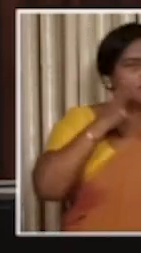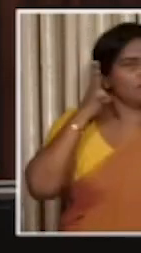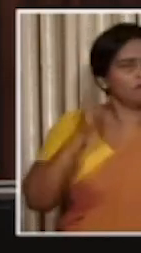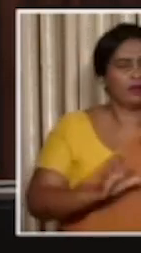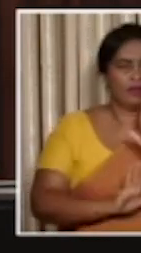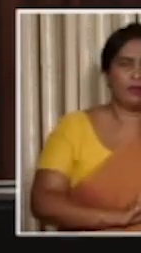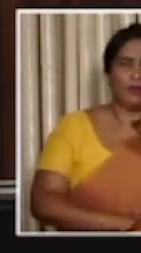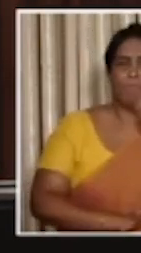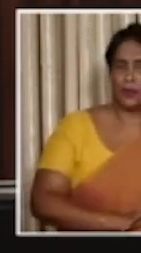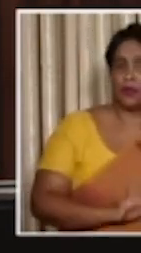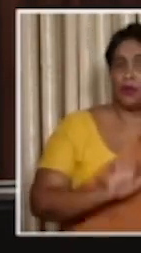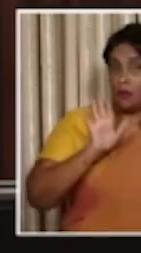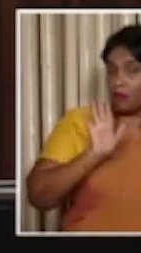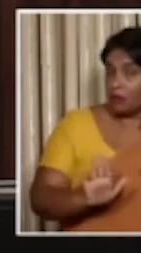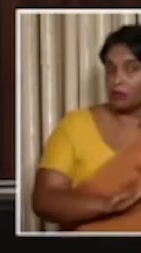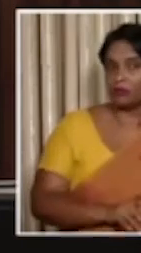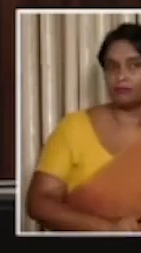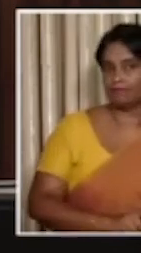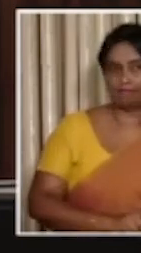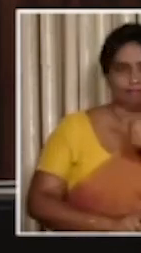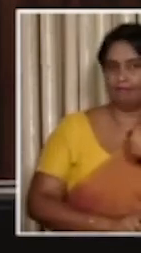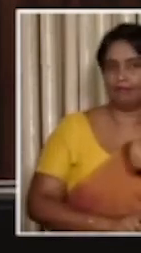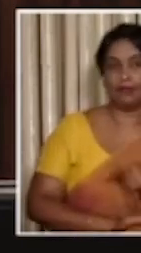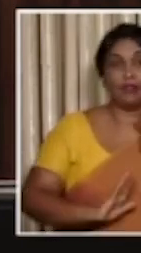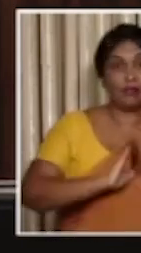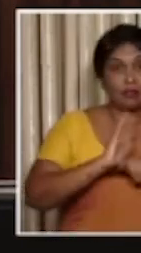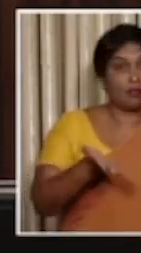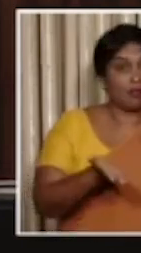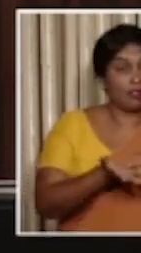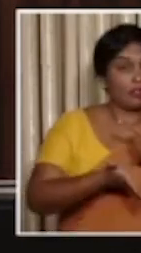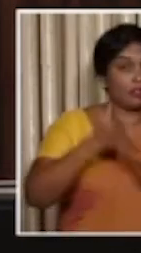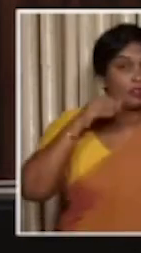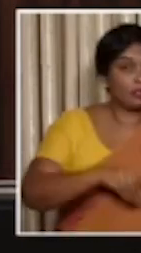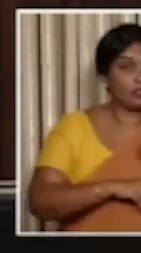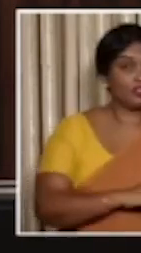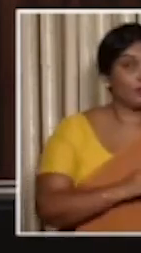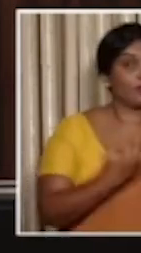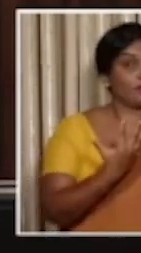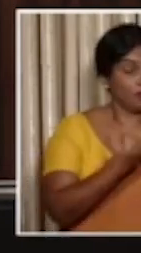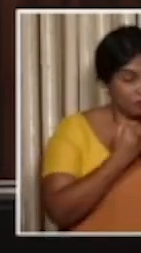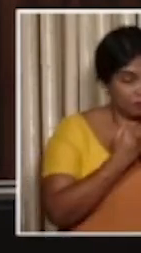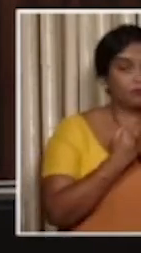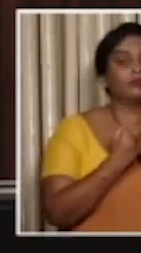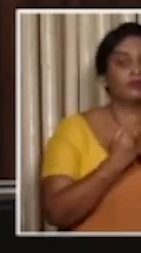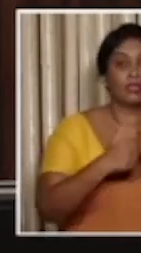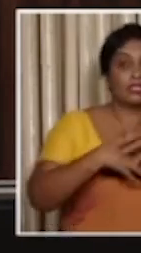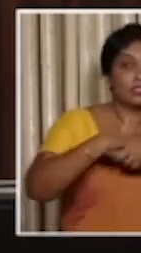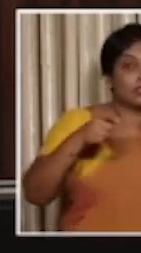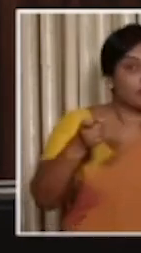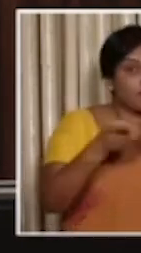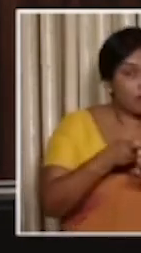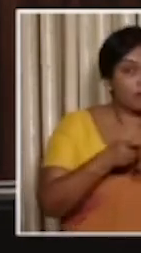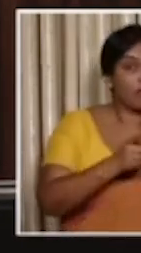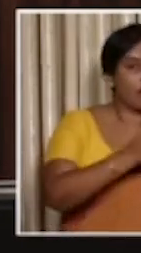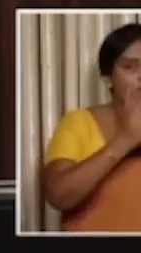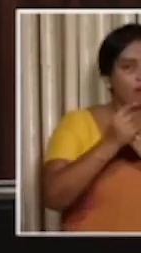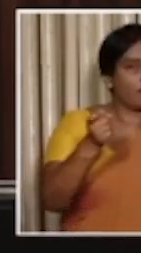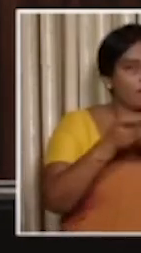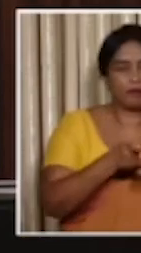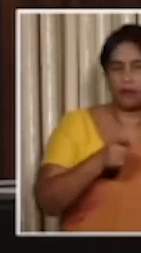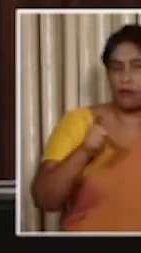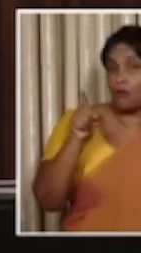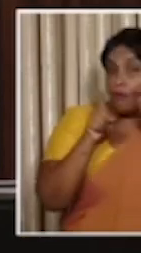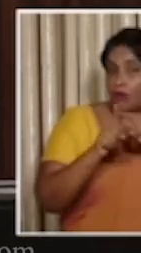පුළුවන්. හැබැයි කිසිවෙක් අපේ රටේ යලි දේශපාලන බලය අත්පත් කරගෙන වෙනුවෙන් ජාතිවාදී ආගම්වාදී සටන්